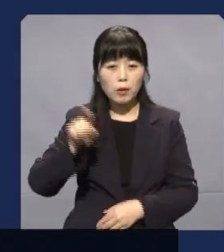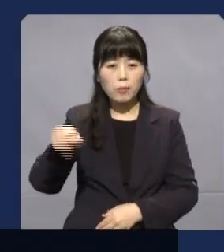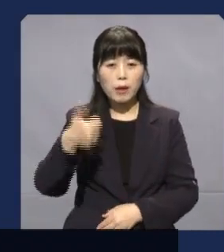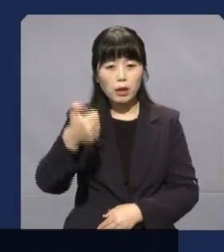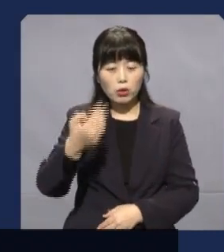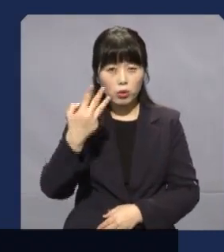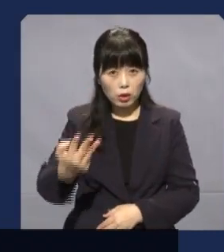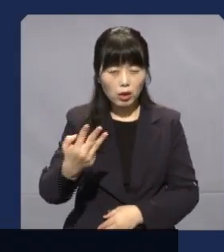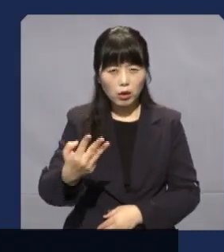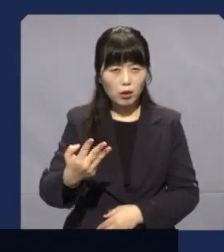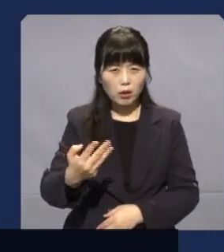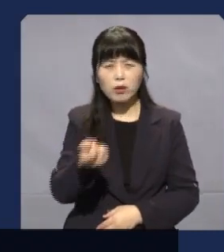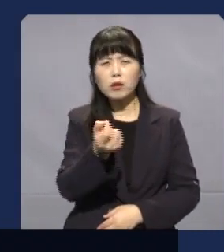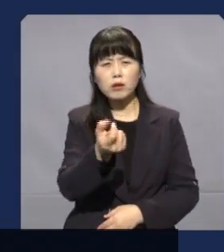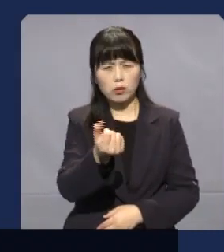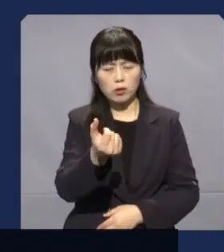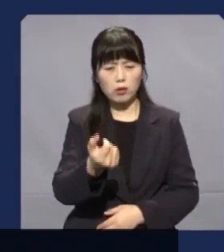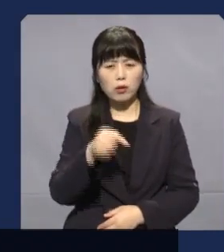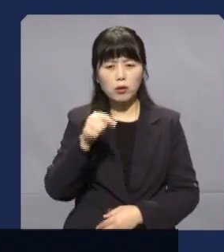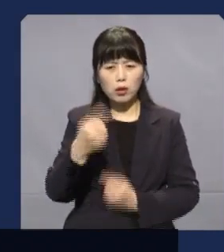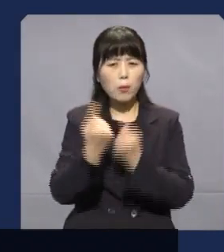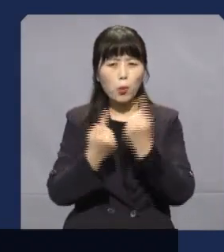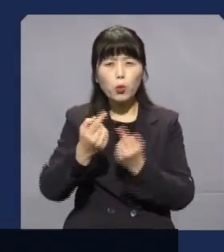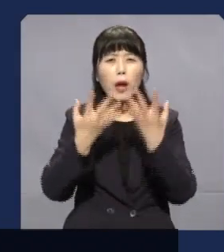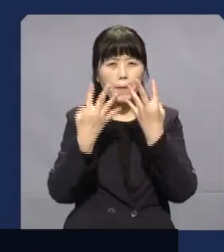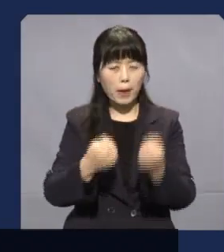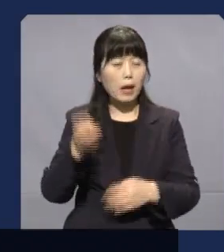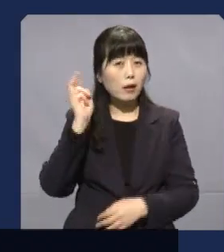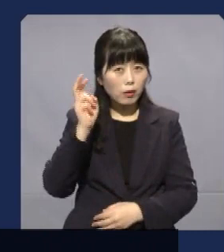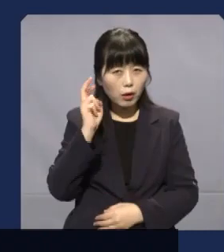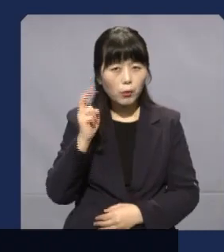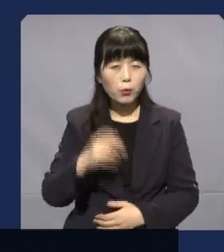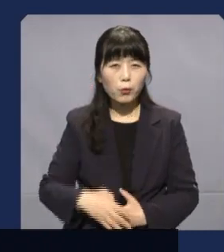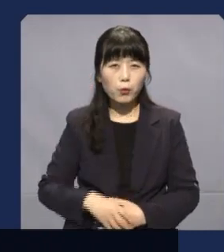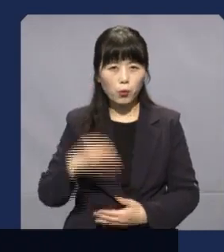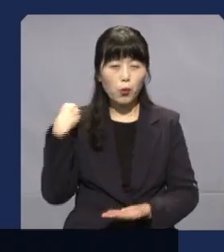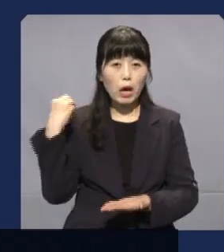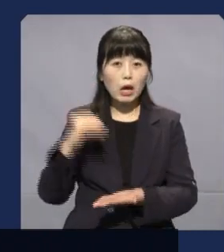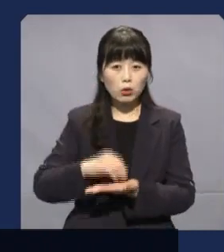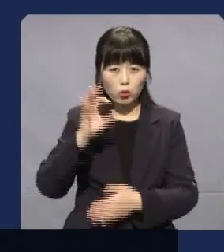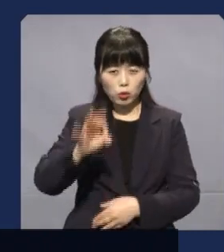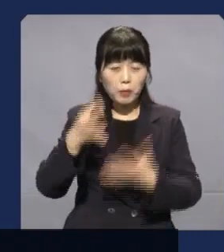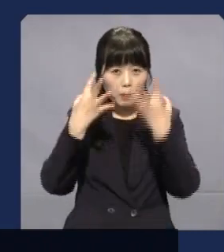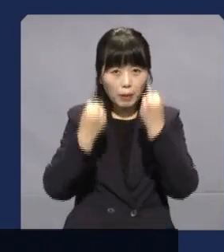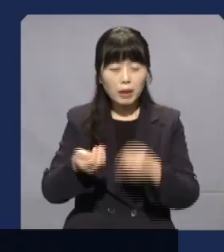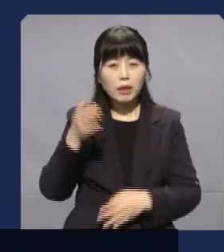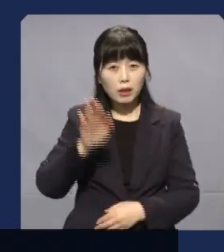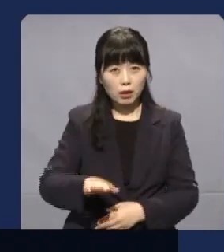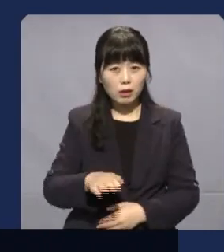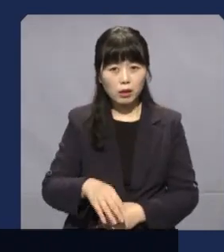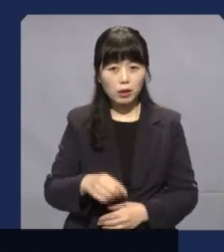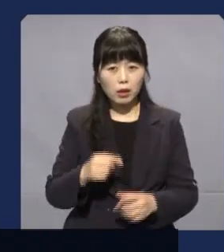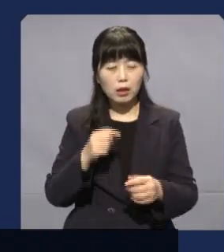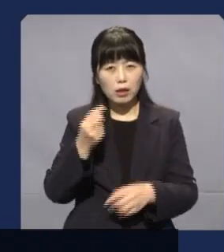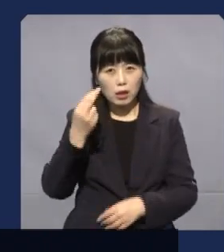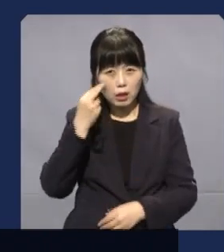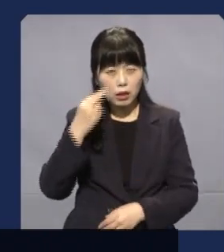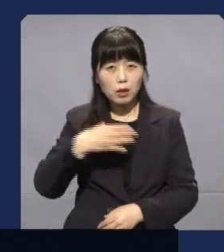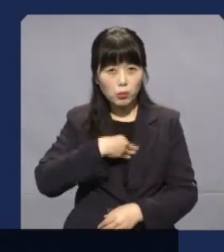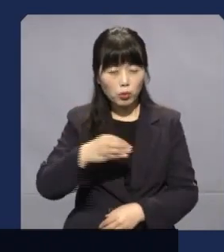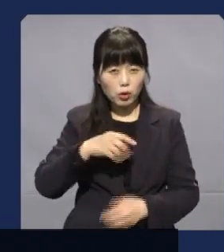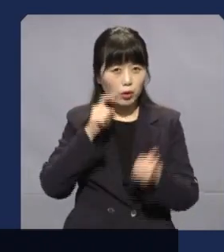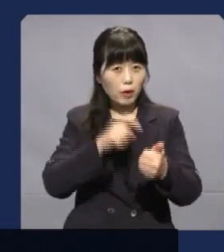3건이 말도 안 되게 적은 것이고 그것보다 훨씬 많을 것이고 환수금액도 더 많아야 되는데 일부러 적발하지